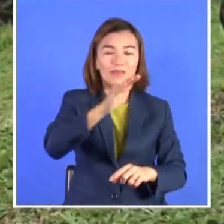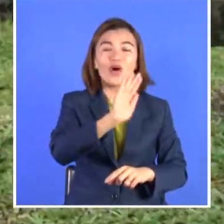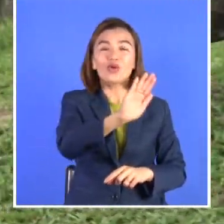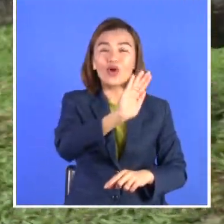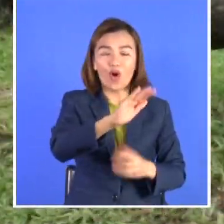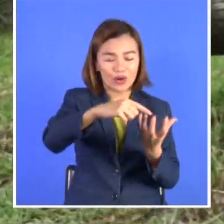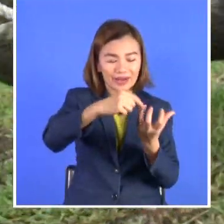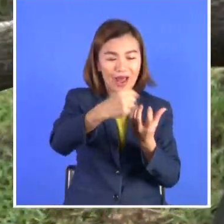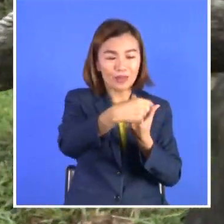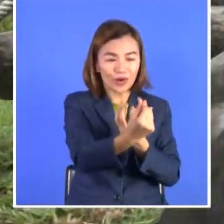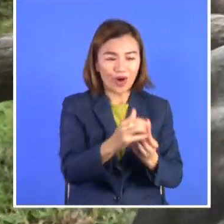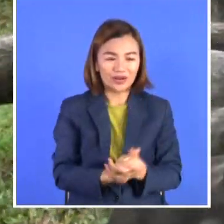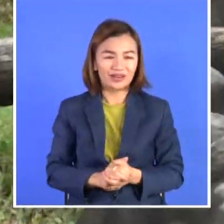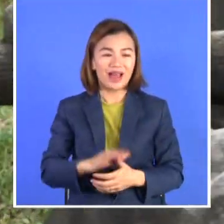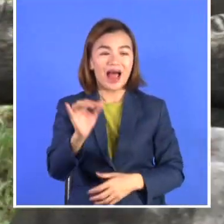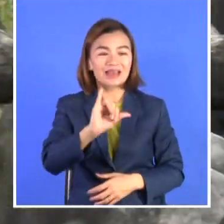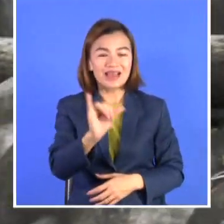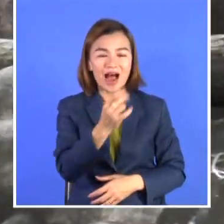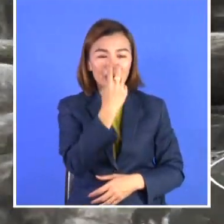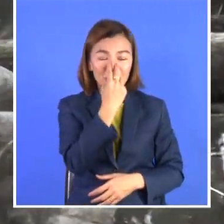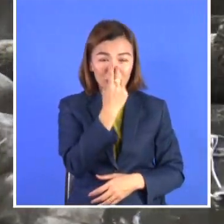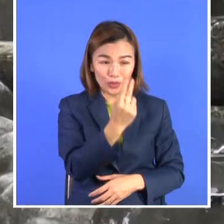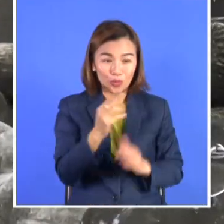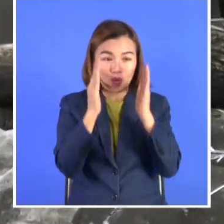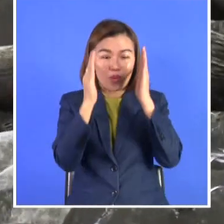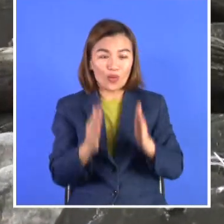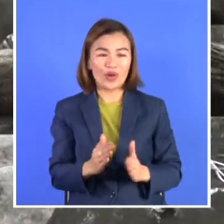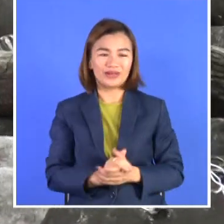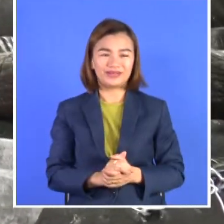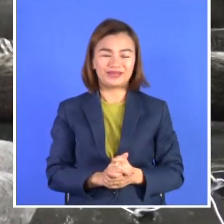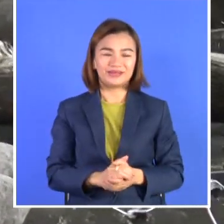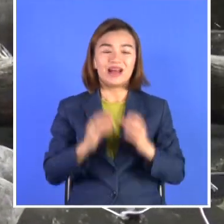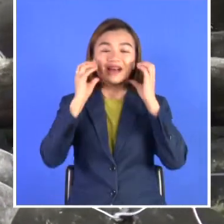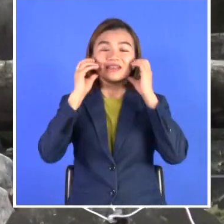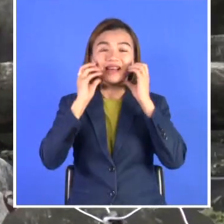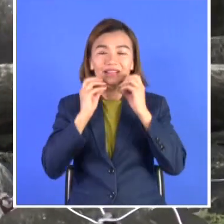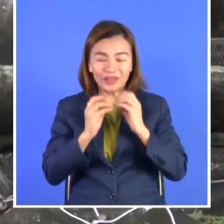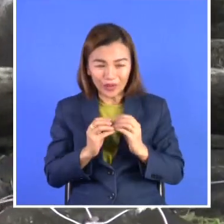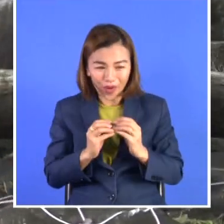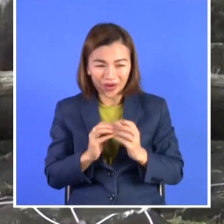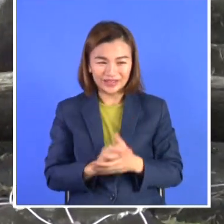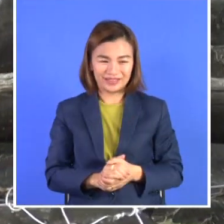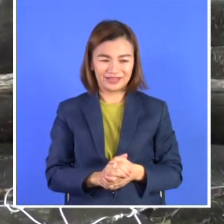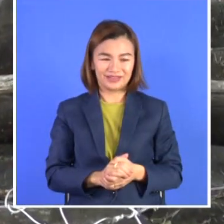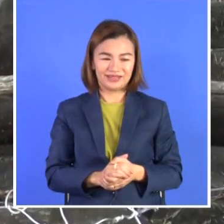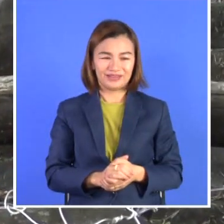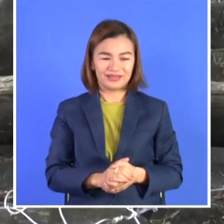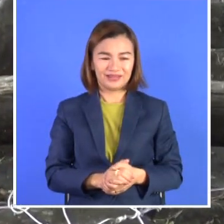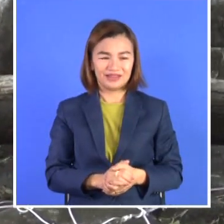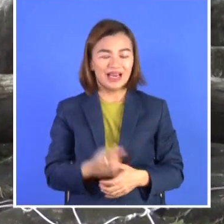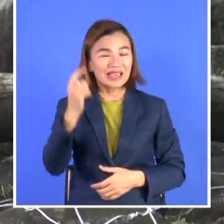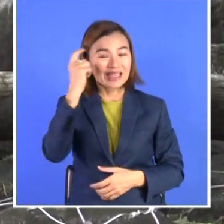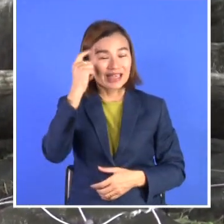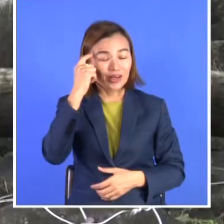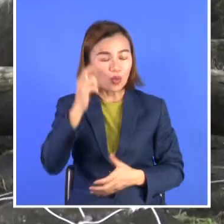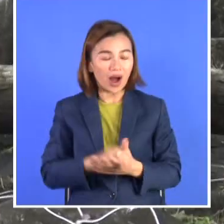ประโทษยังไม่มาลิงเอาดูคนก่อนซานตาคลอสนี่ค่ะ ถ้าบอกลิงใส่เสื้อแดง ลิงใส่เสื้อแดง ที่ผมก็คิดว่าเปิดภาพผิ